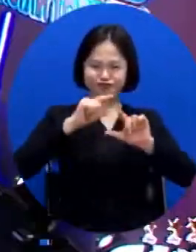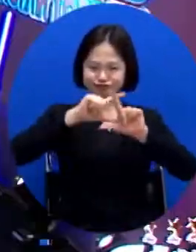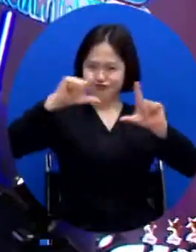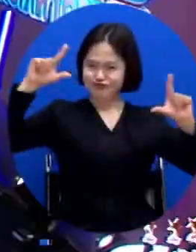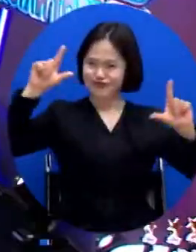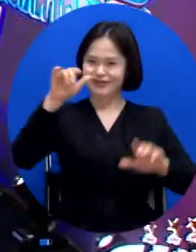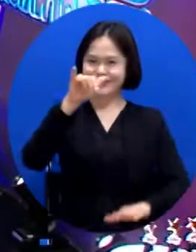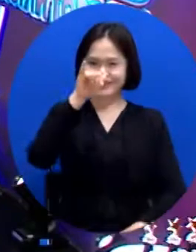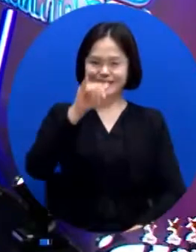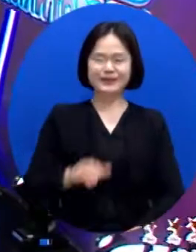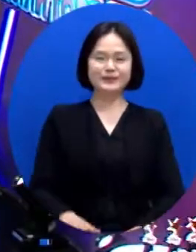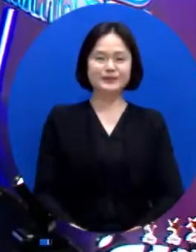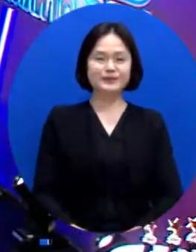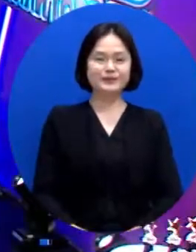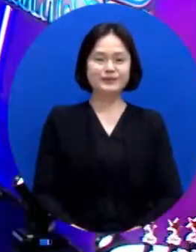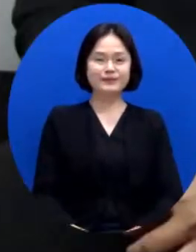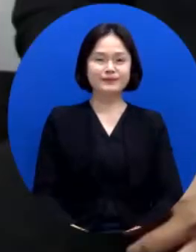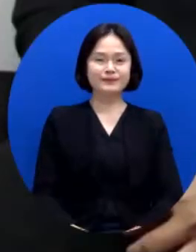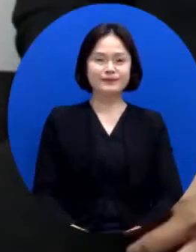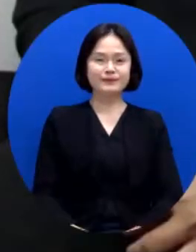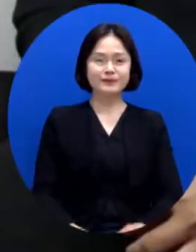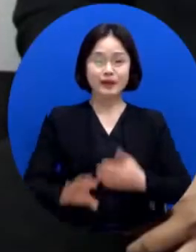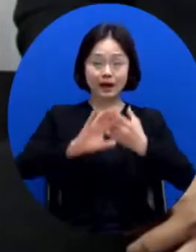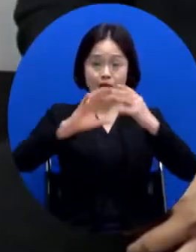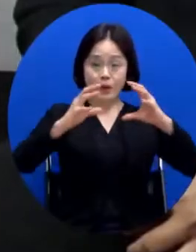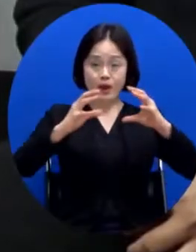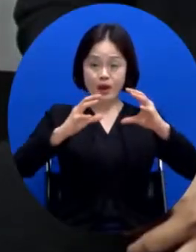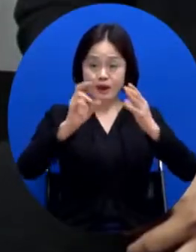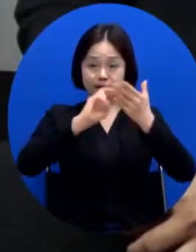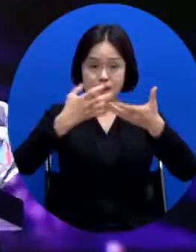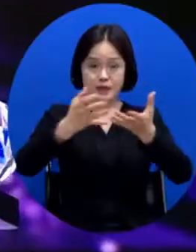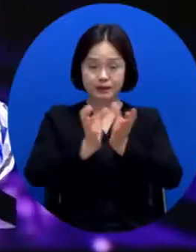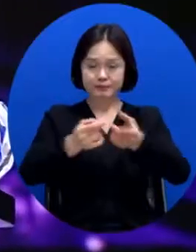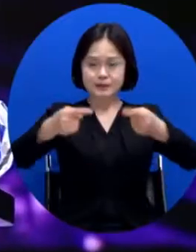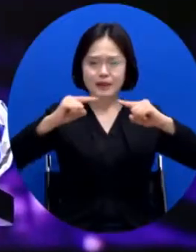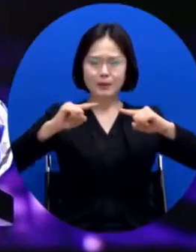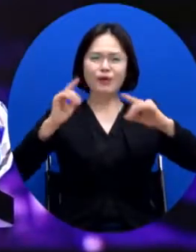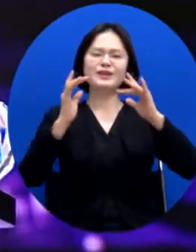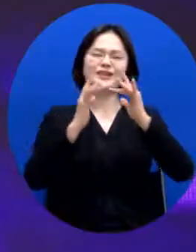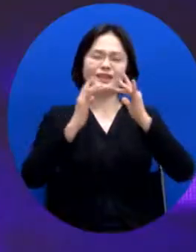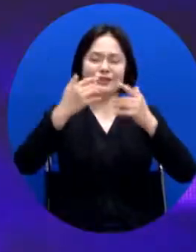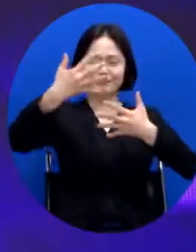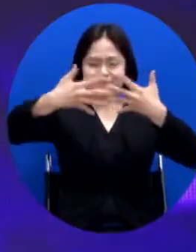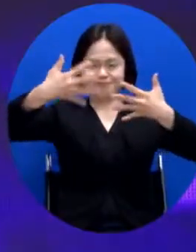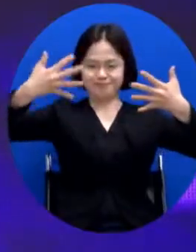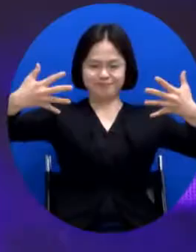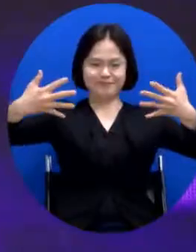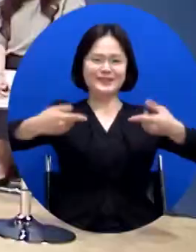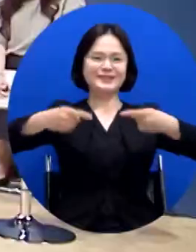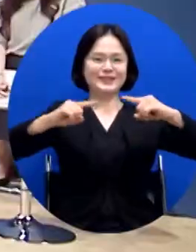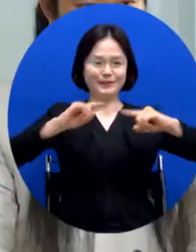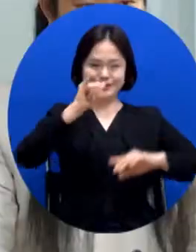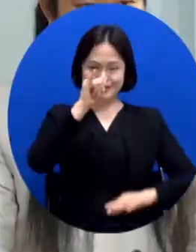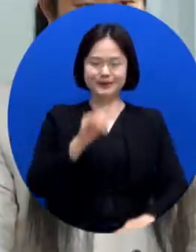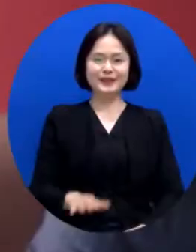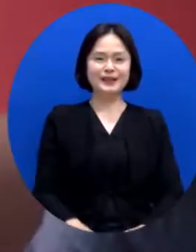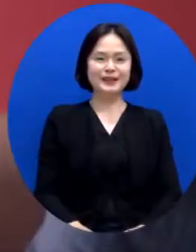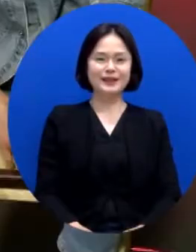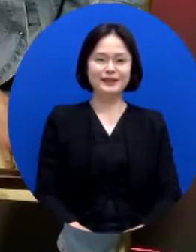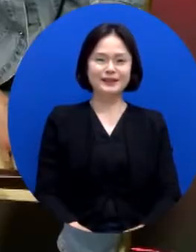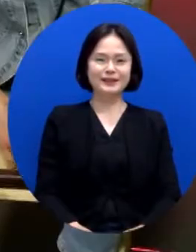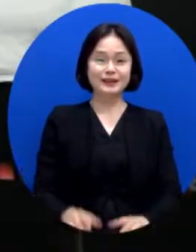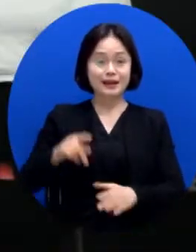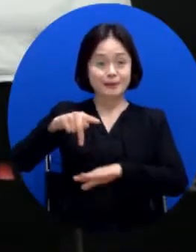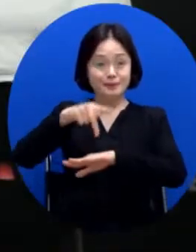코로나19 팬데믹으로 인해 해외 밴드 팀들은 각국에서 비대면으로 방송에 참여했습니다. 필리핀은 CTS 조이